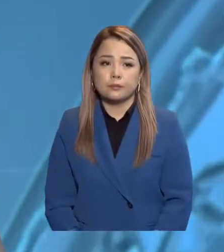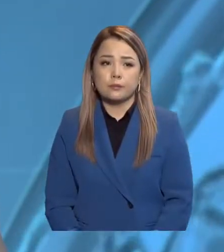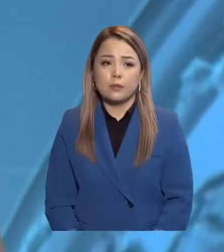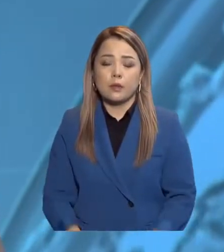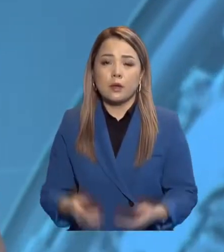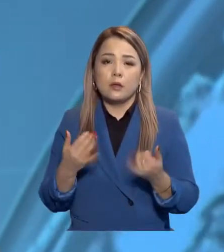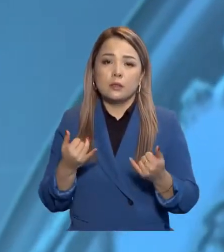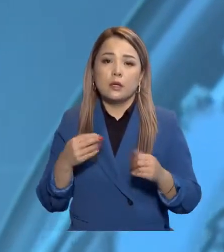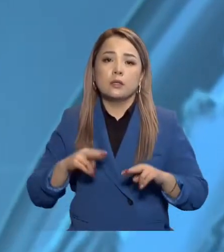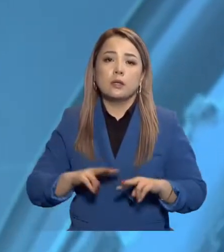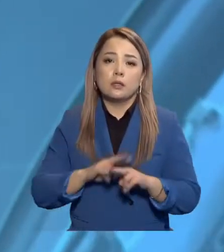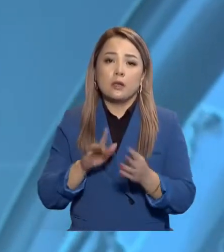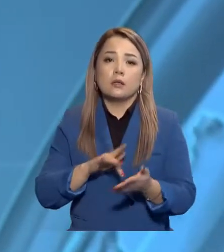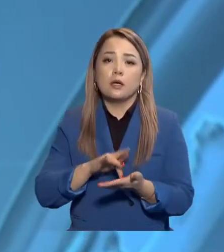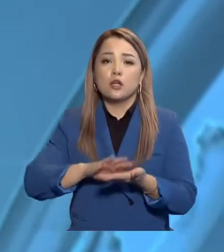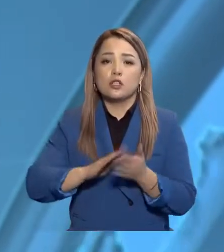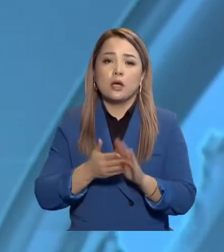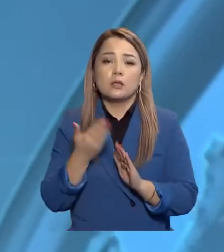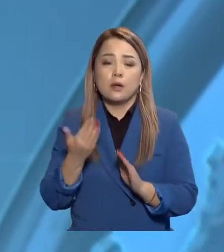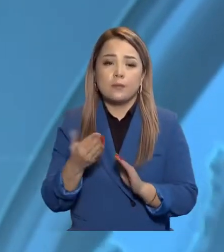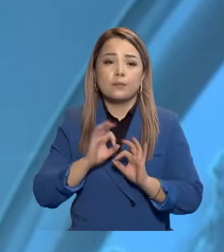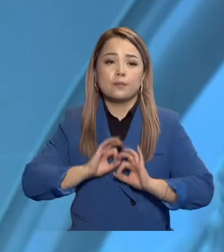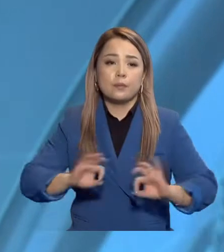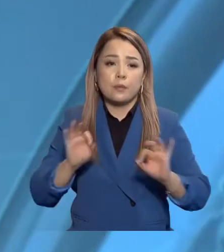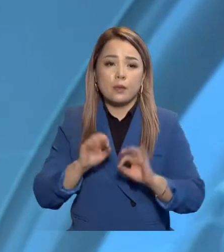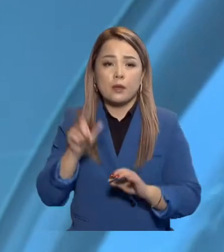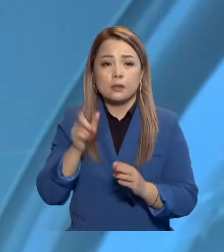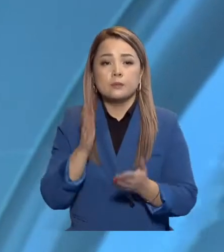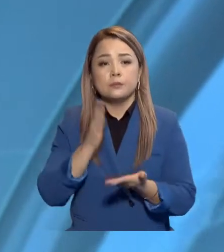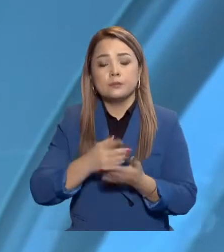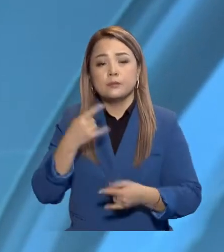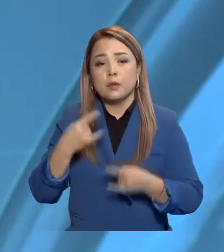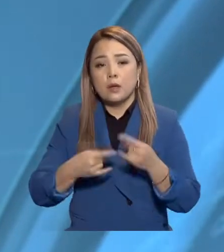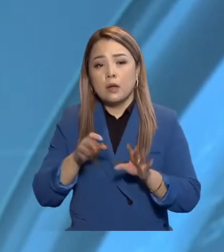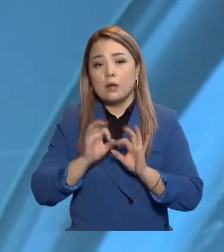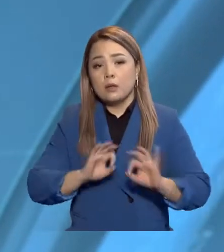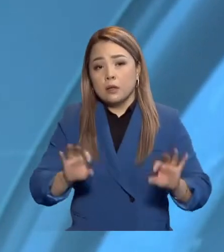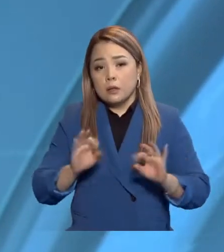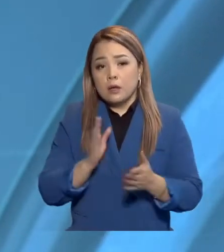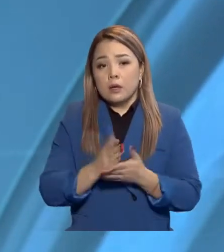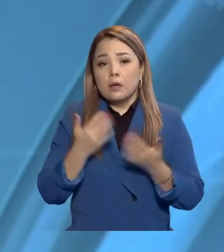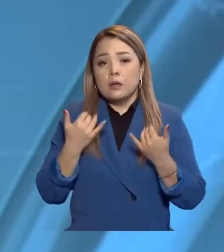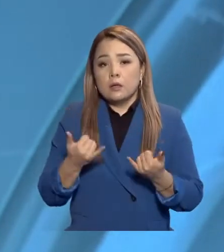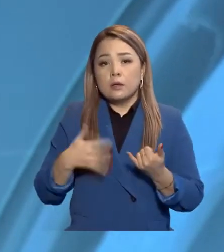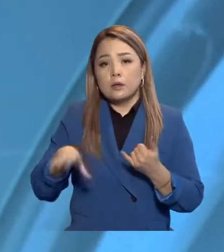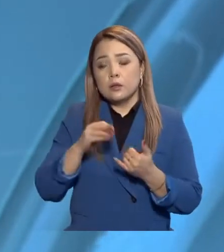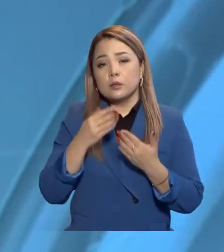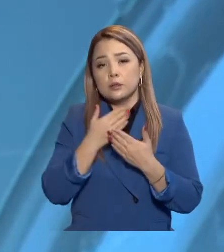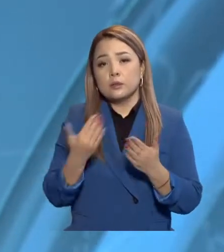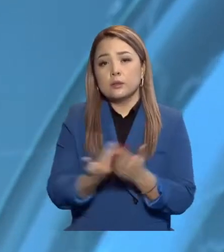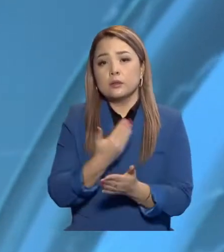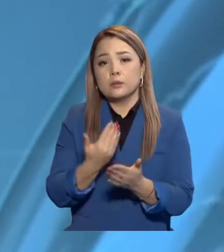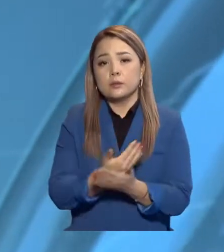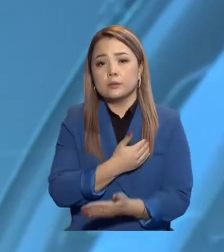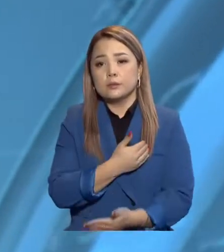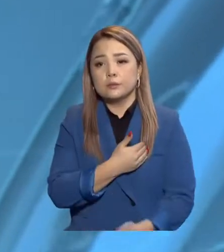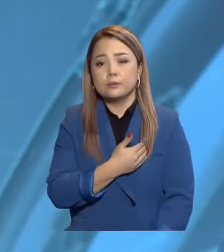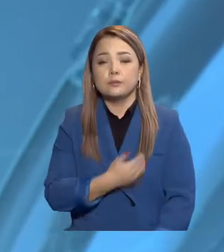Елордадағы қазіргі ахуалға байланысты қазір әріптесім Ғабит Бөкенбай тікелей эфирге шығуға әзір. Ғабит, соңғы ақпаратпен бөліссеңіз.